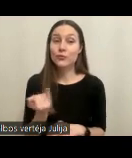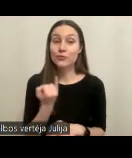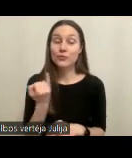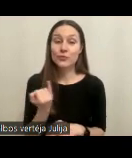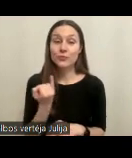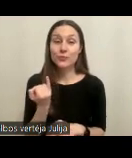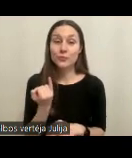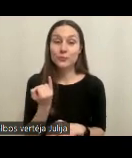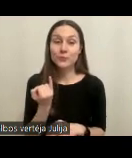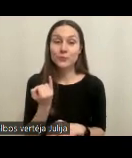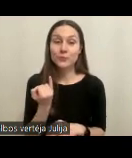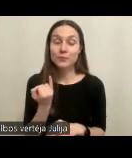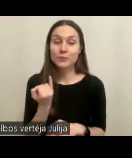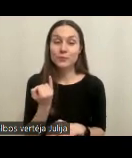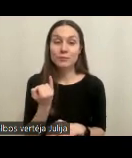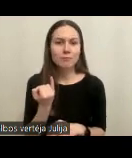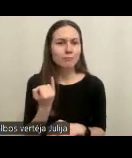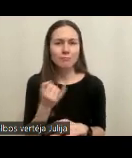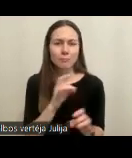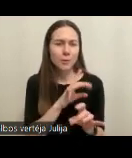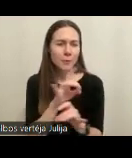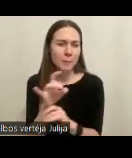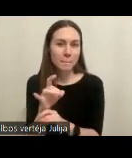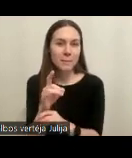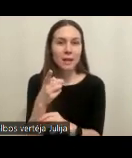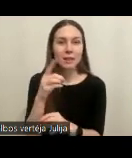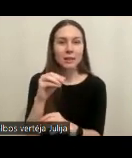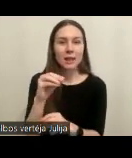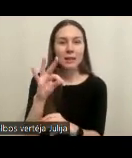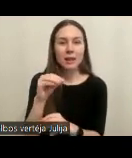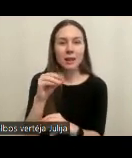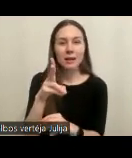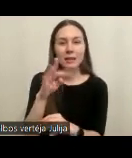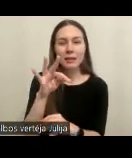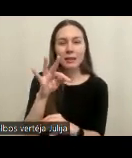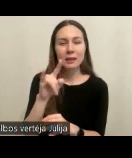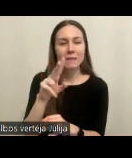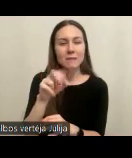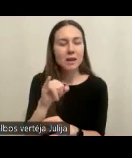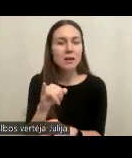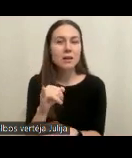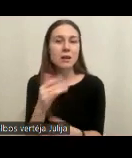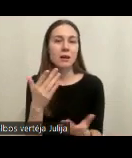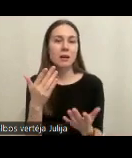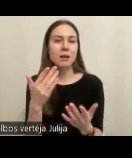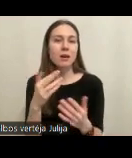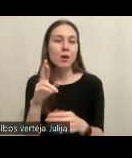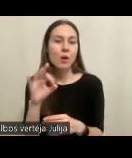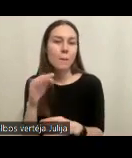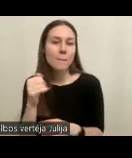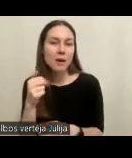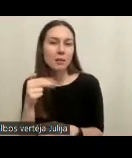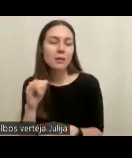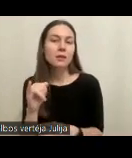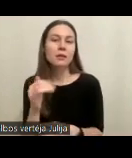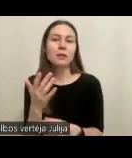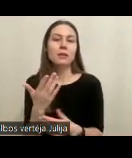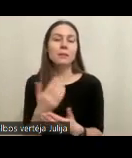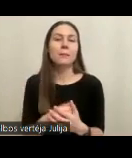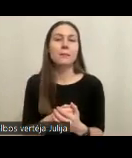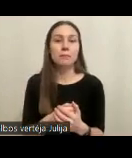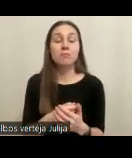Tikrai įdomu, labai didelė įvairovė, detektyvų, nes knygos, romanai, taip, tai iš tikrųjų